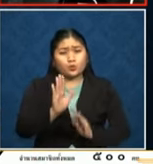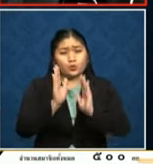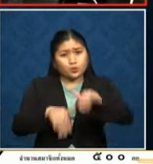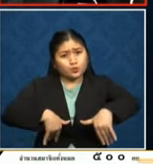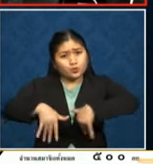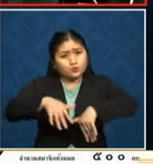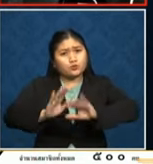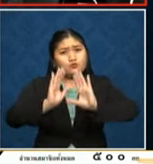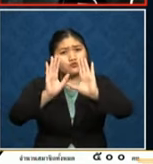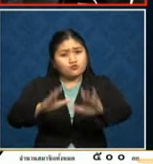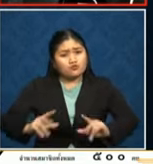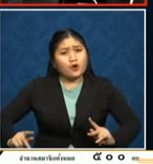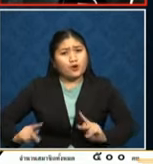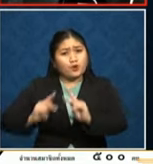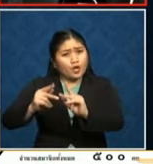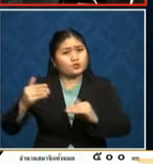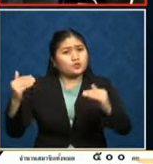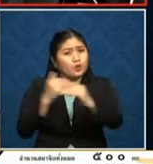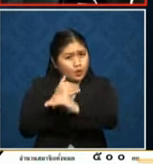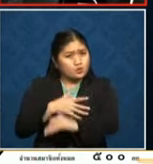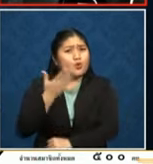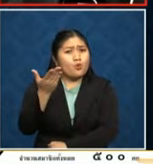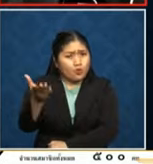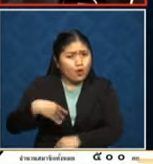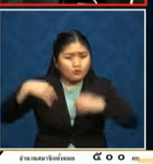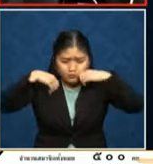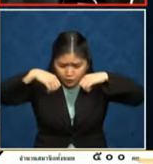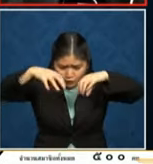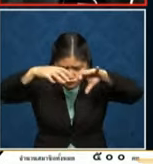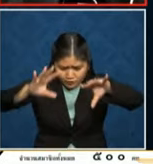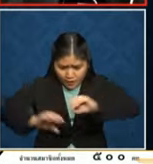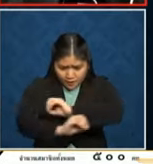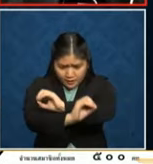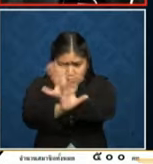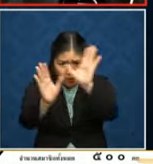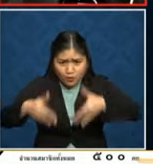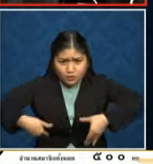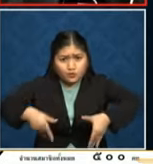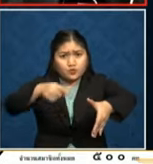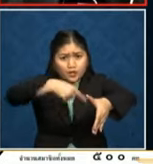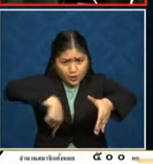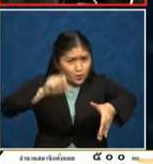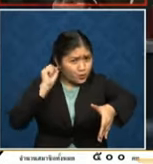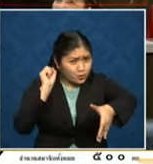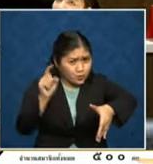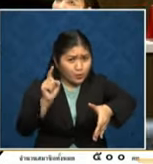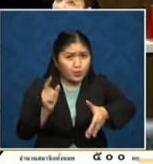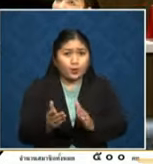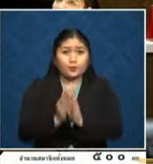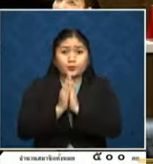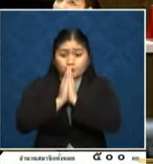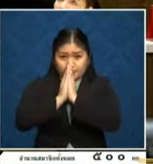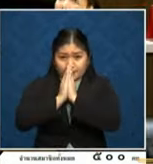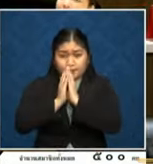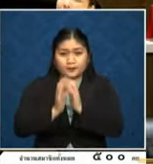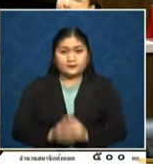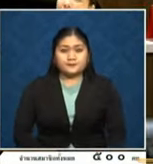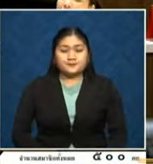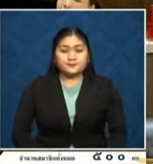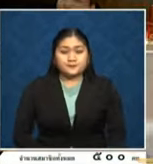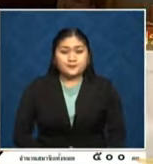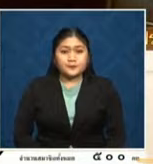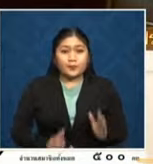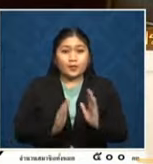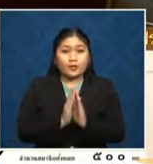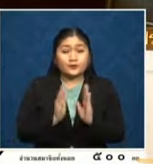ฝากกระทรวงคมนาคมค่ะเร่งติดตั้งไฟฟ้าเพื่อให้แสงสว่างกับถนนสายนี้โดยด่วนขอบคุณค่ะ ขอบคุ